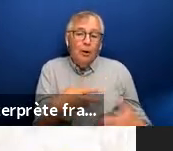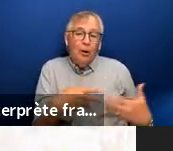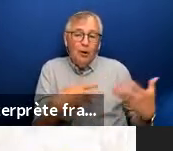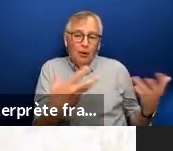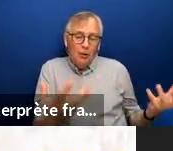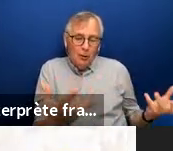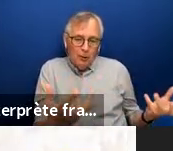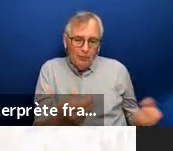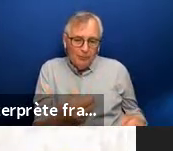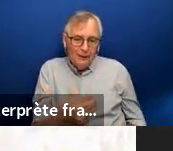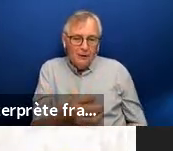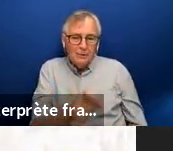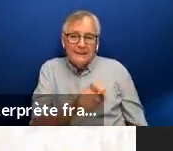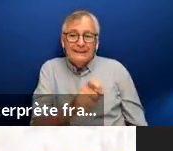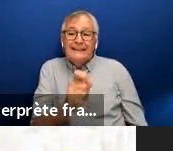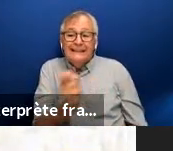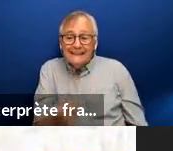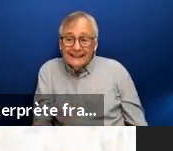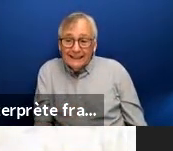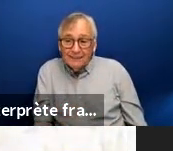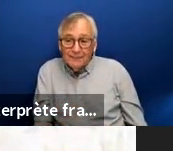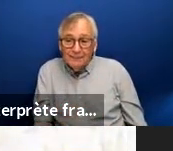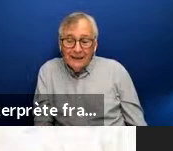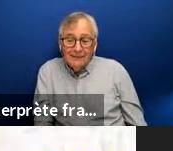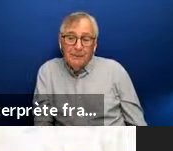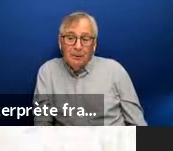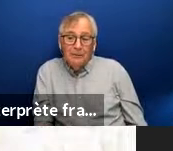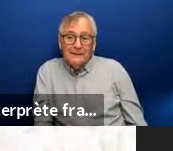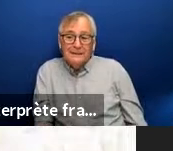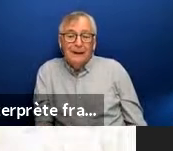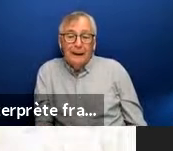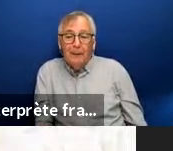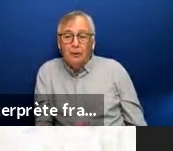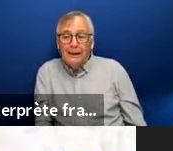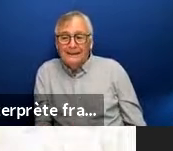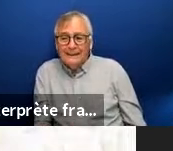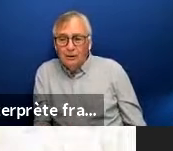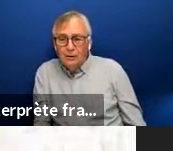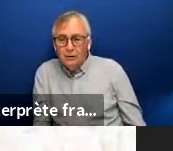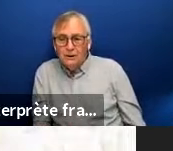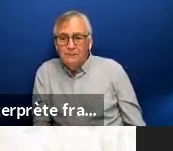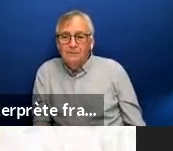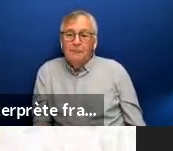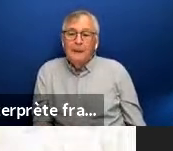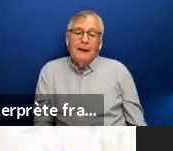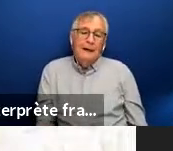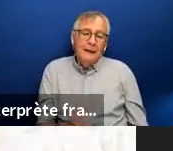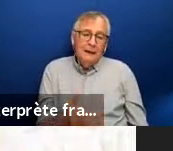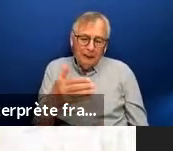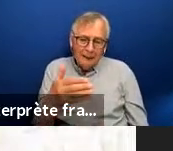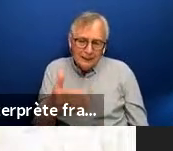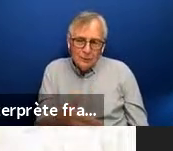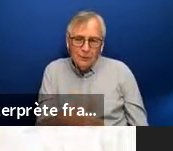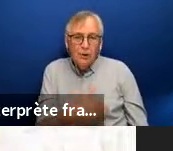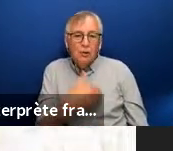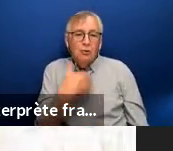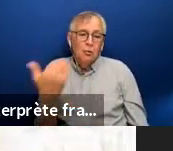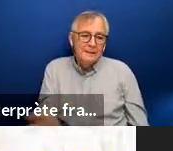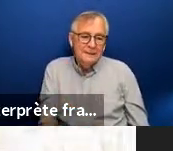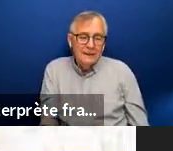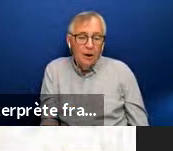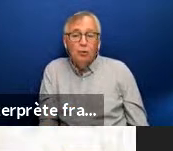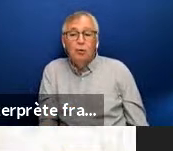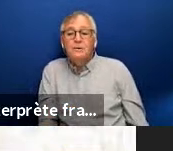pas... Donc, c'était des dessins. Il n'y avait pas effectivement l'apport de la technologie. Et par la suite, il y a